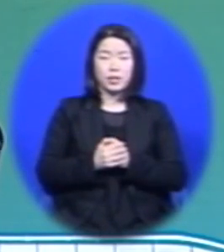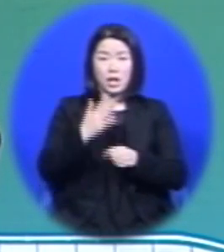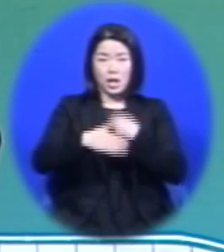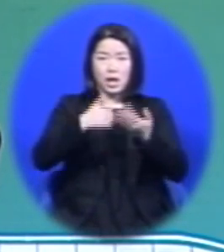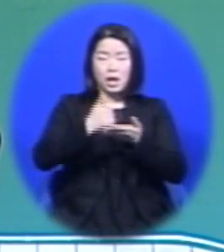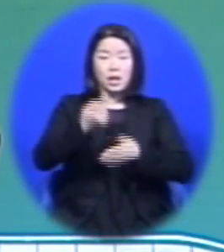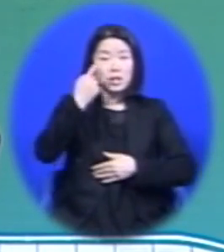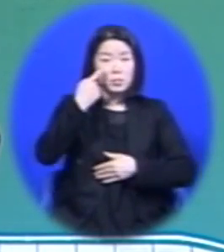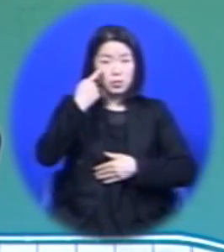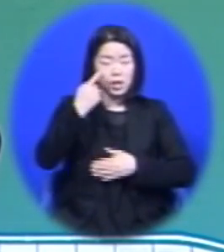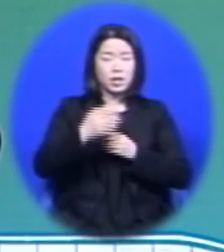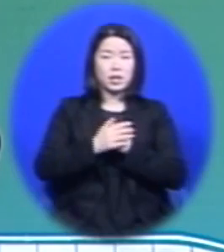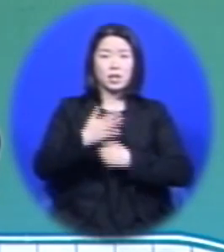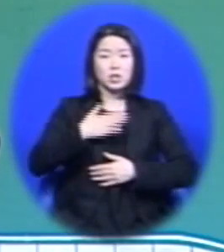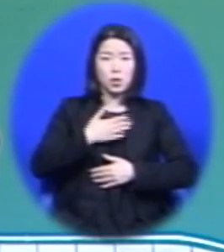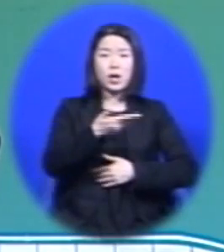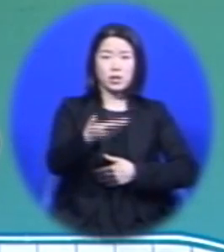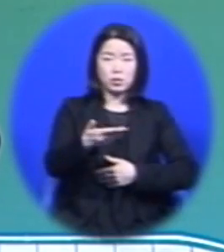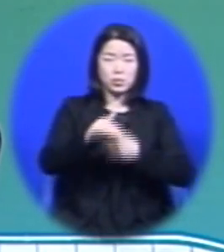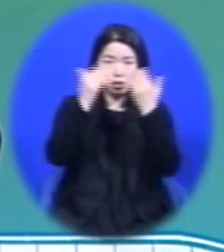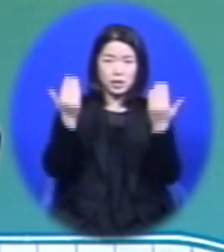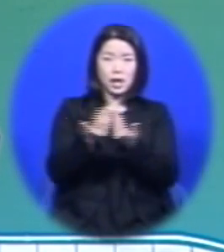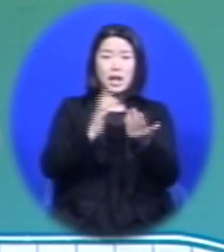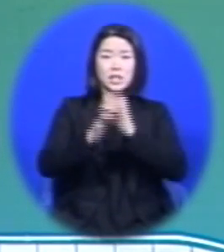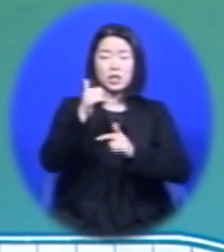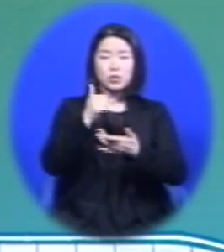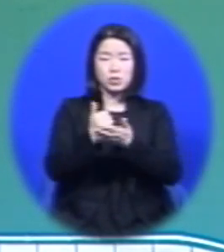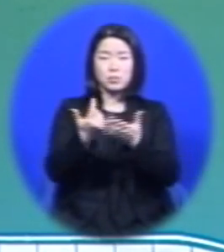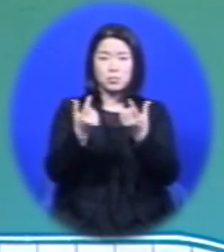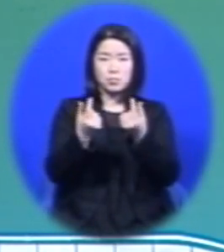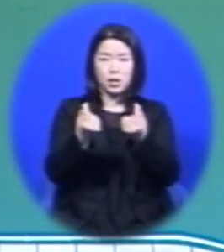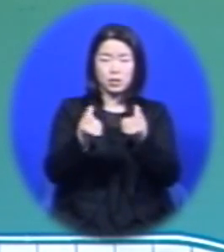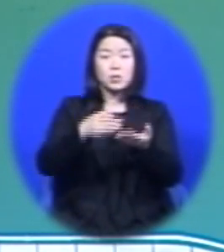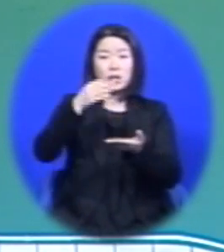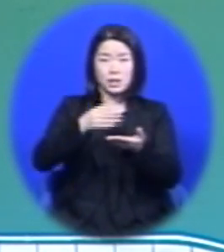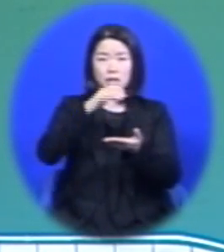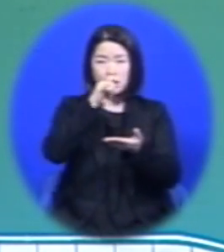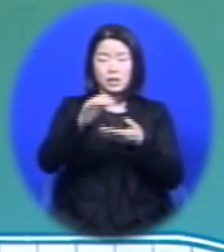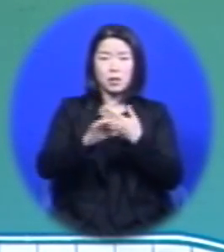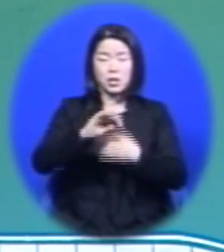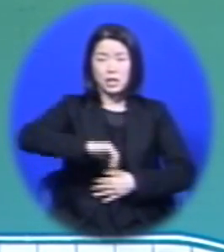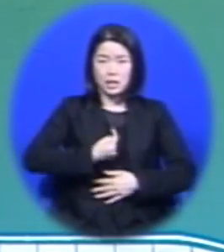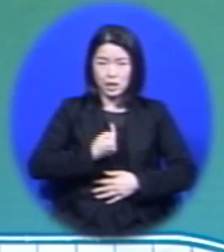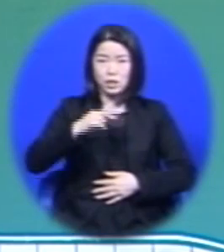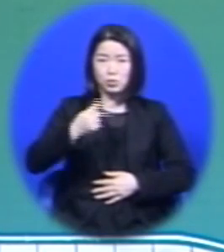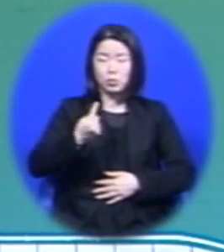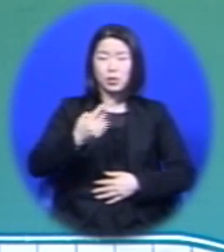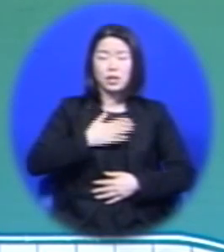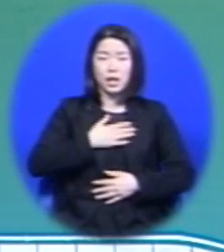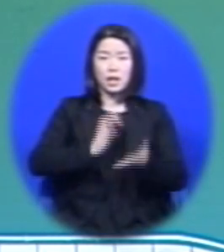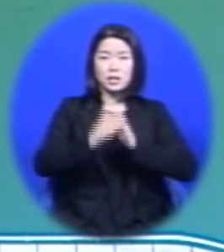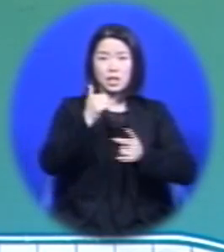하나님의 눈에 저와 여러분이 다 예수님 자리라면 자신도 내가 예수님 자리라고